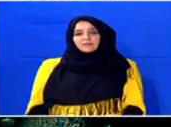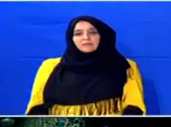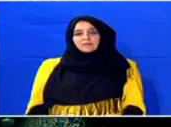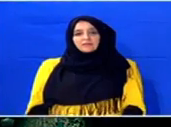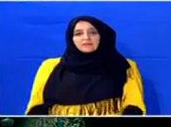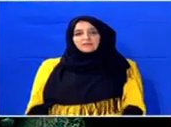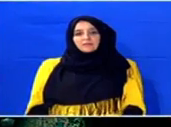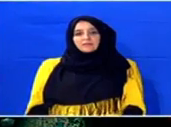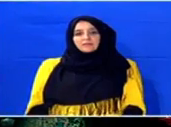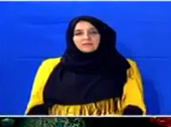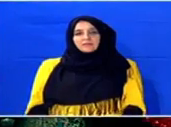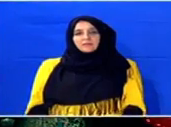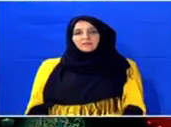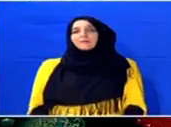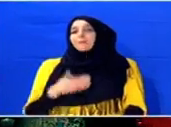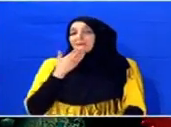البرنامج